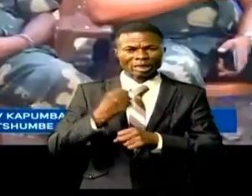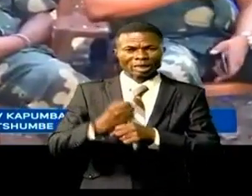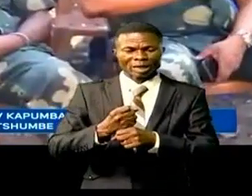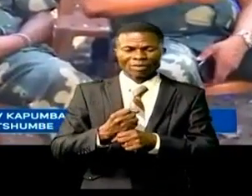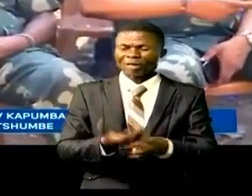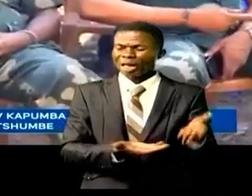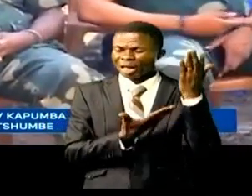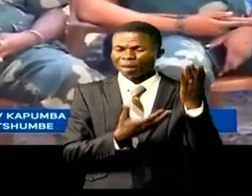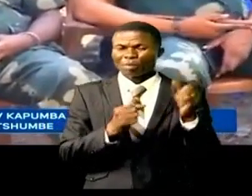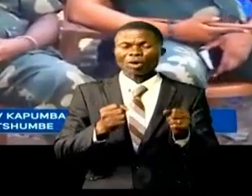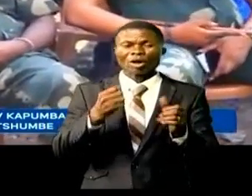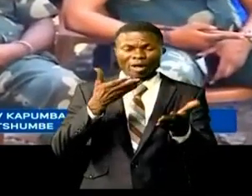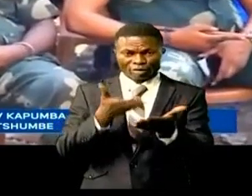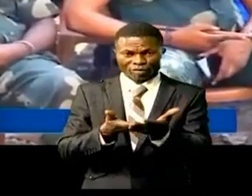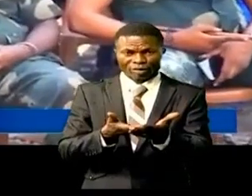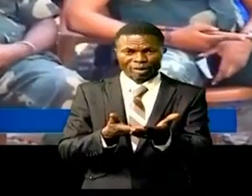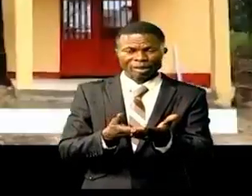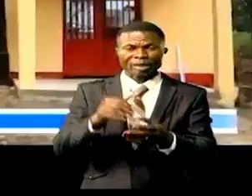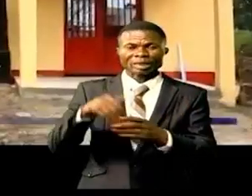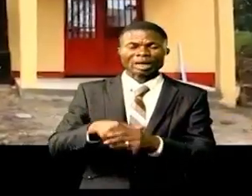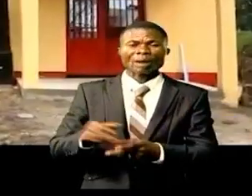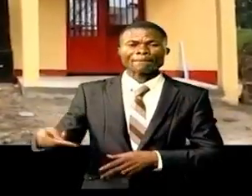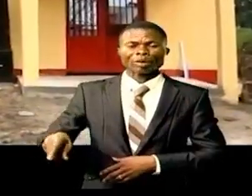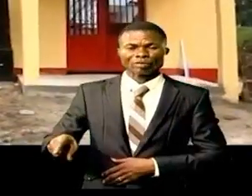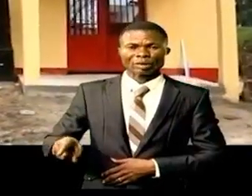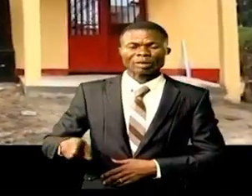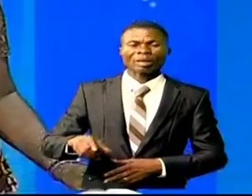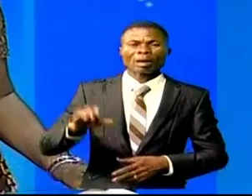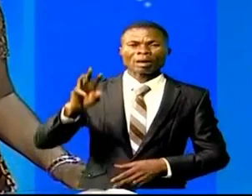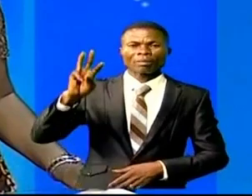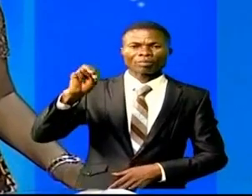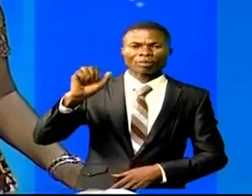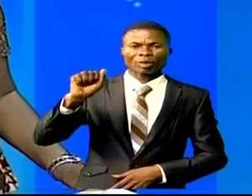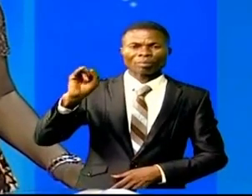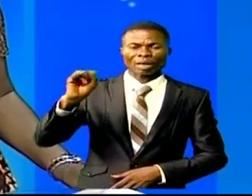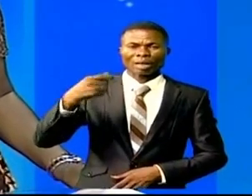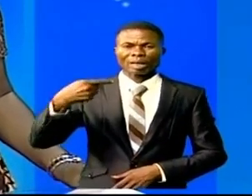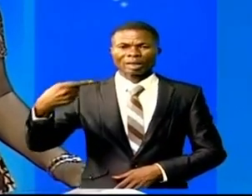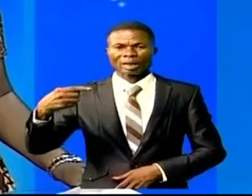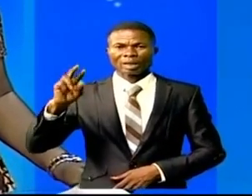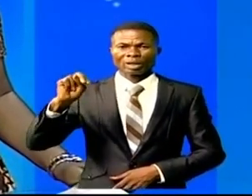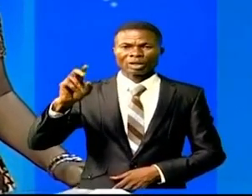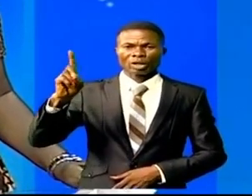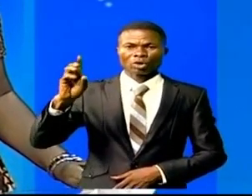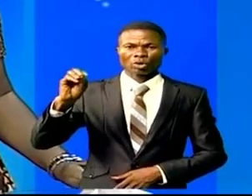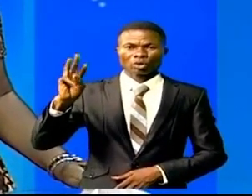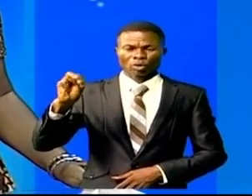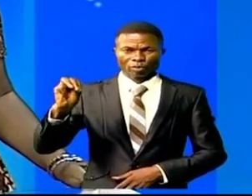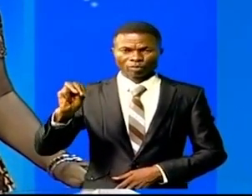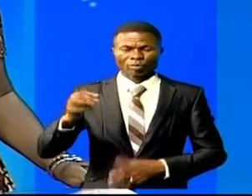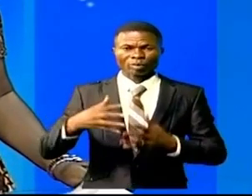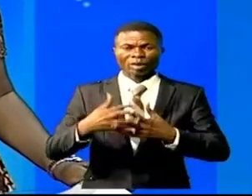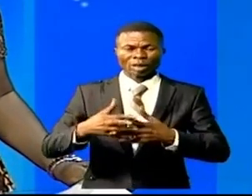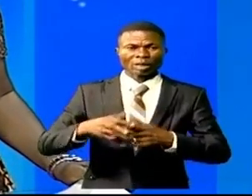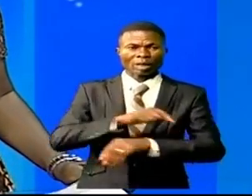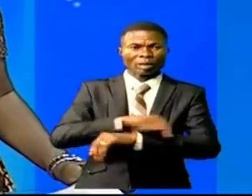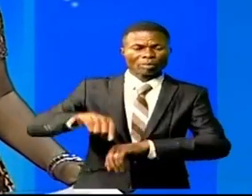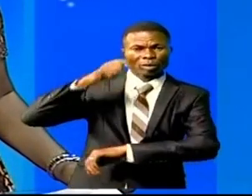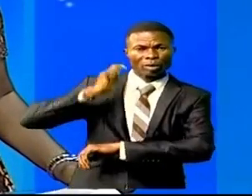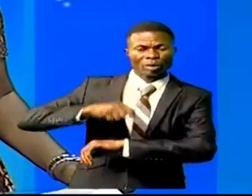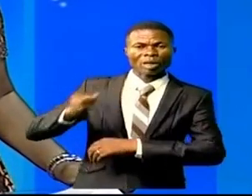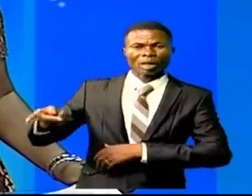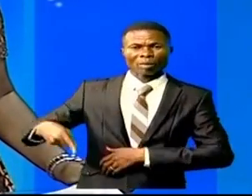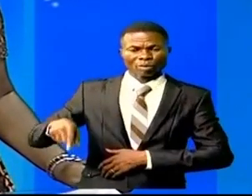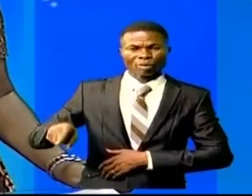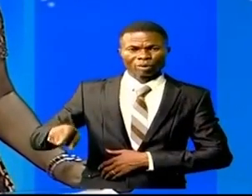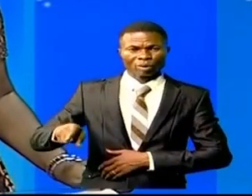impact réel et visible à travers la province du Maïndombe. Toujours au Maïndombe, l'appareil judiciaire provincial